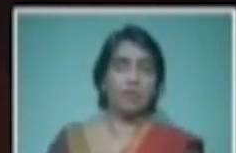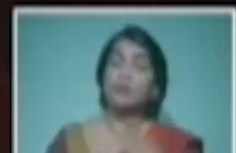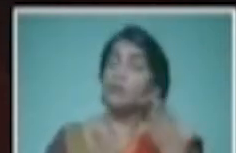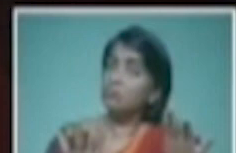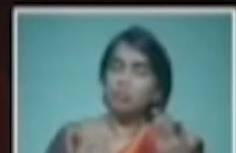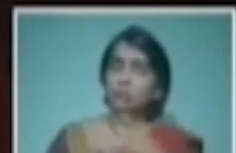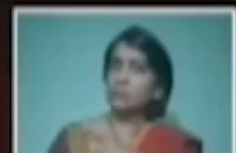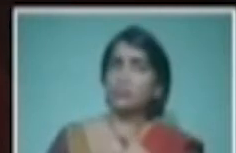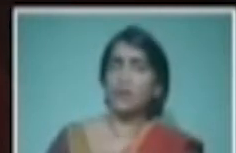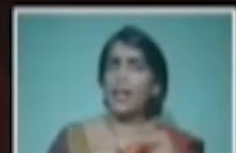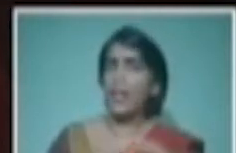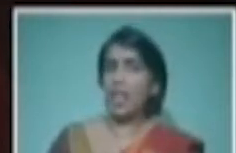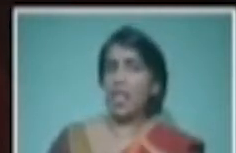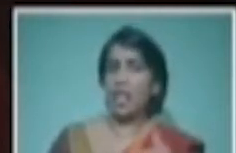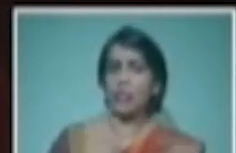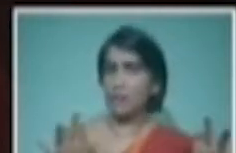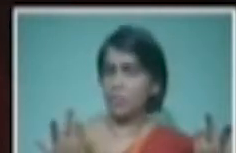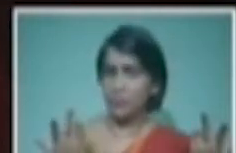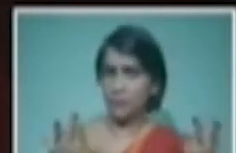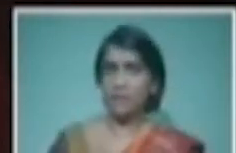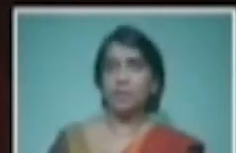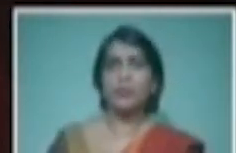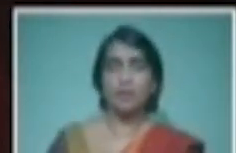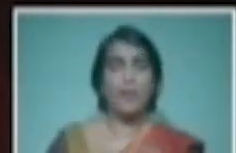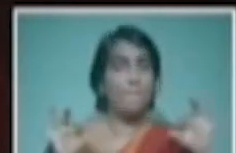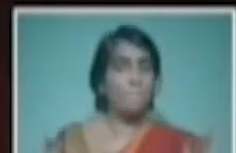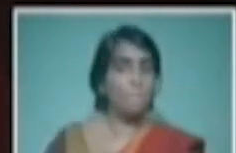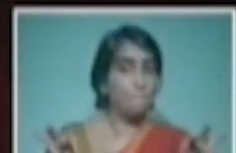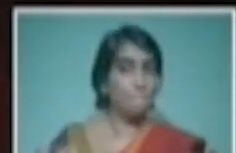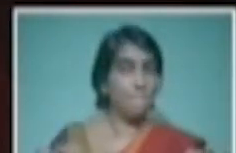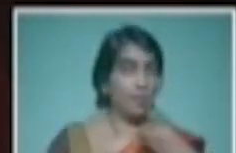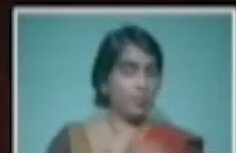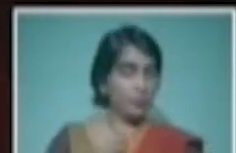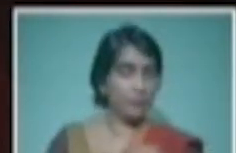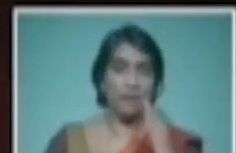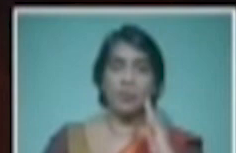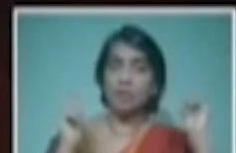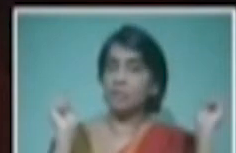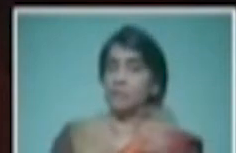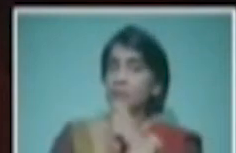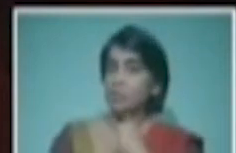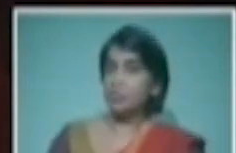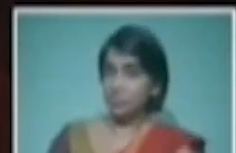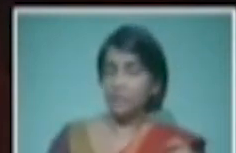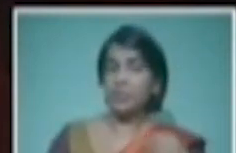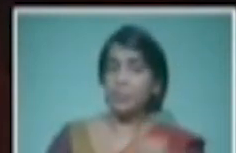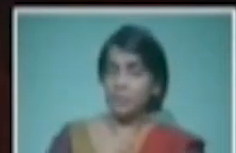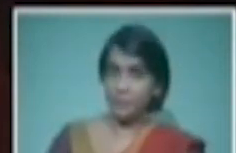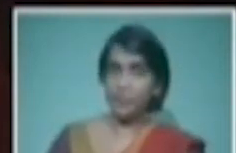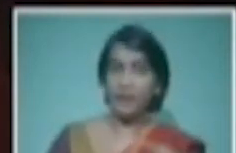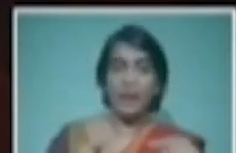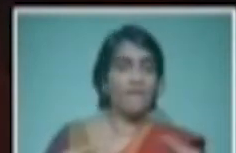එසේනම් ඊට හේතු කවරේද? බතික් කර්මාන්තය, අත්‍යන්ත රිදි කර්මාන්තය,